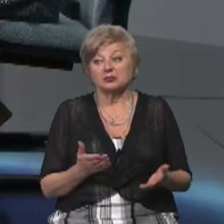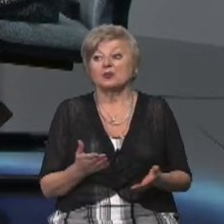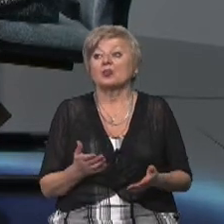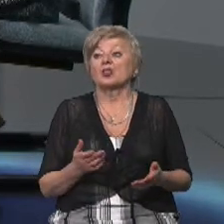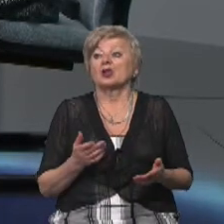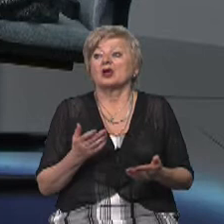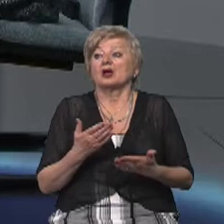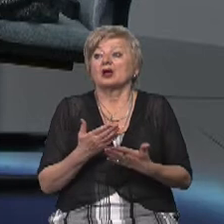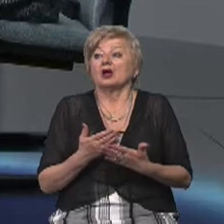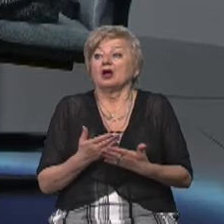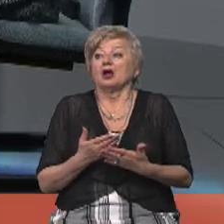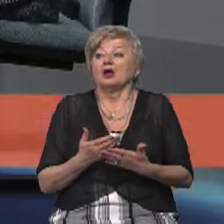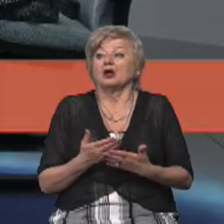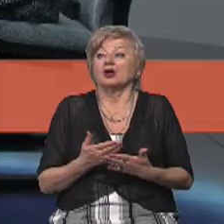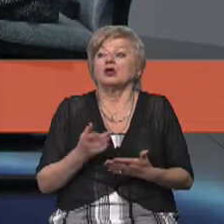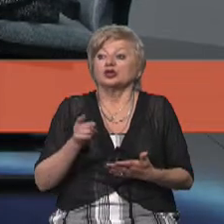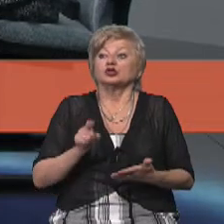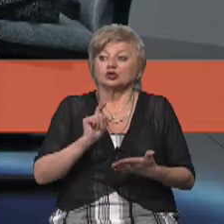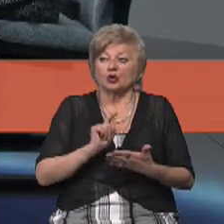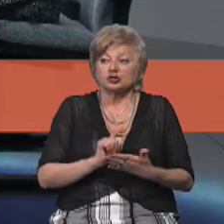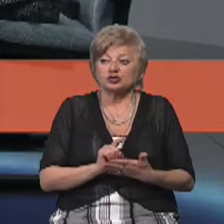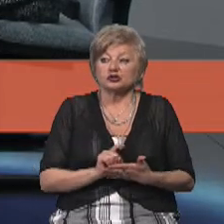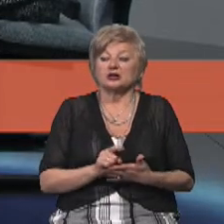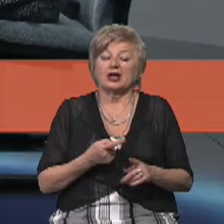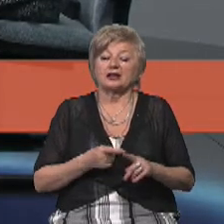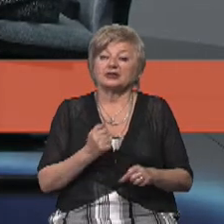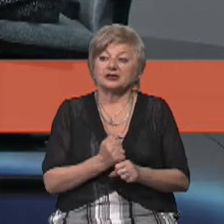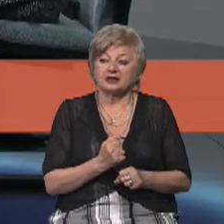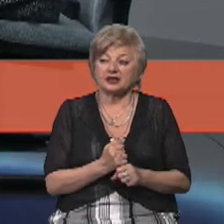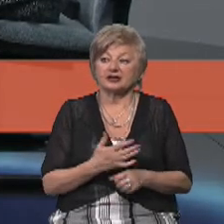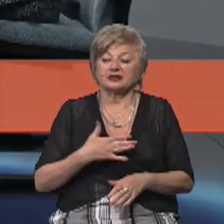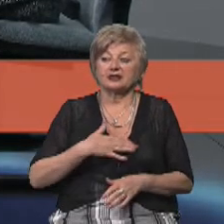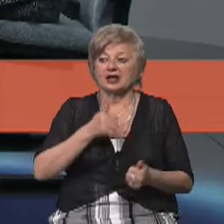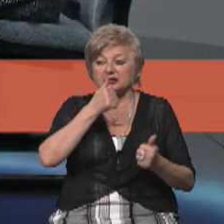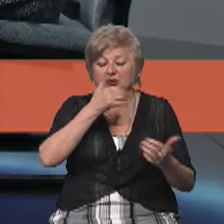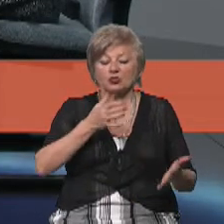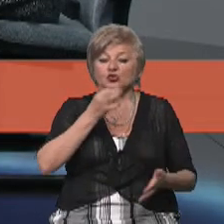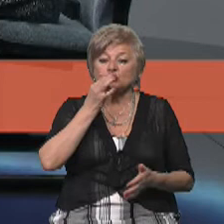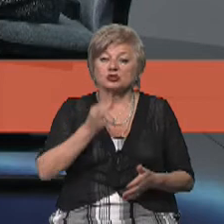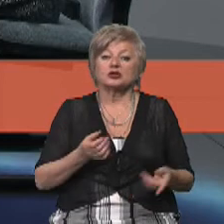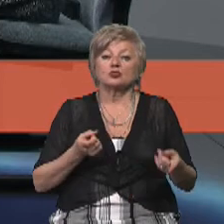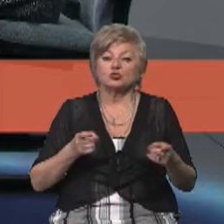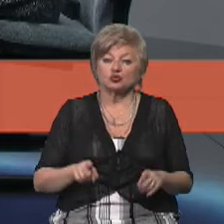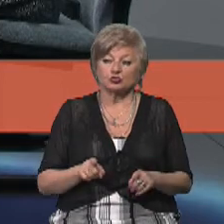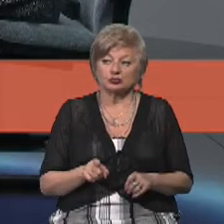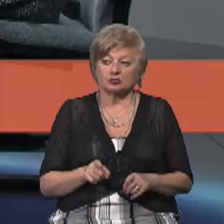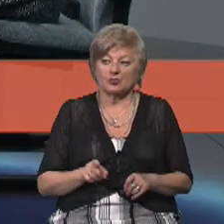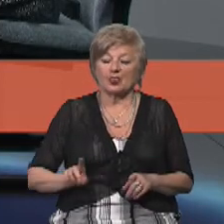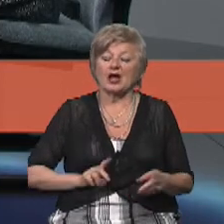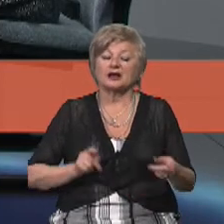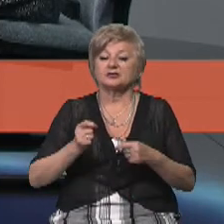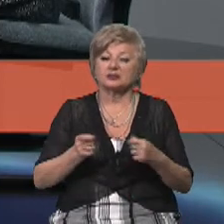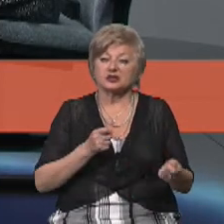Держпродспоживслужба є там правонаступником СЕС, і вони повинні це робити. Я не можу сказати, чому